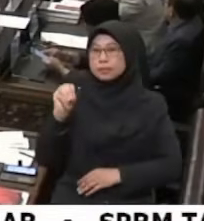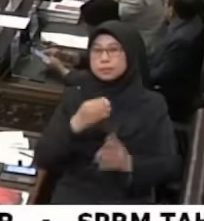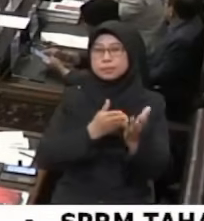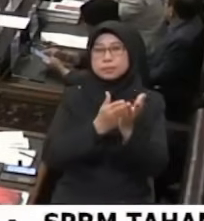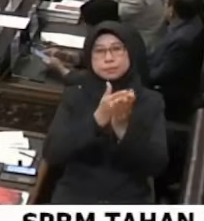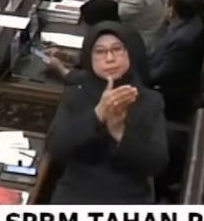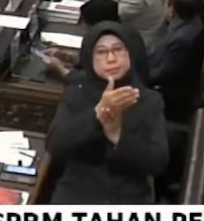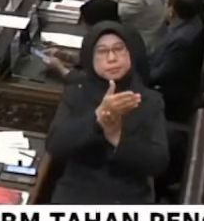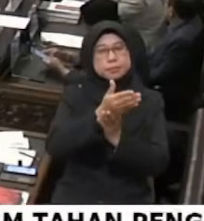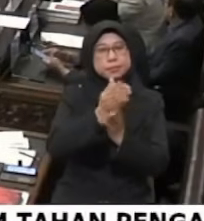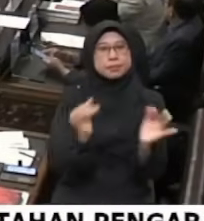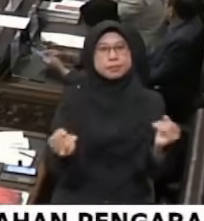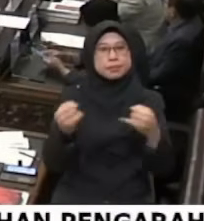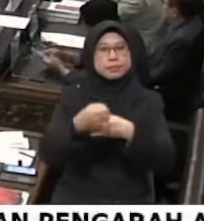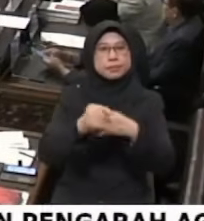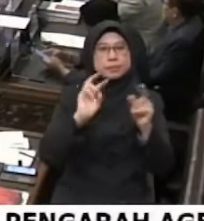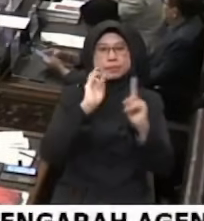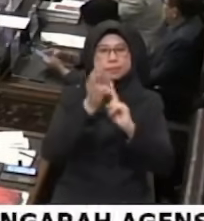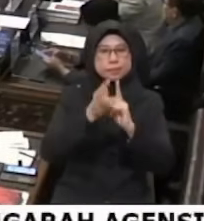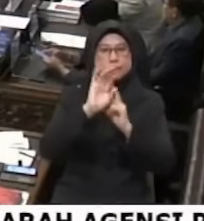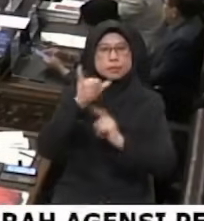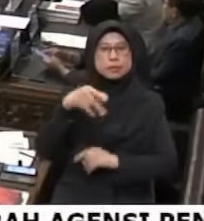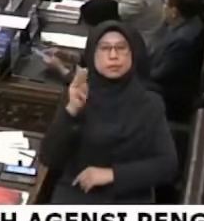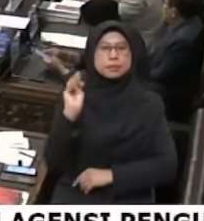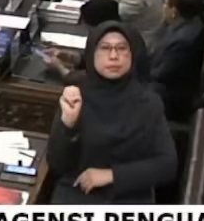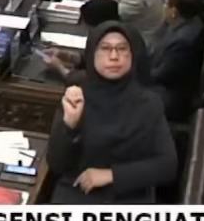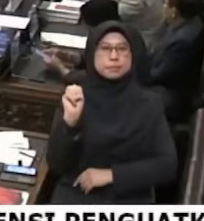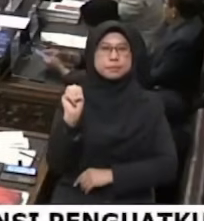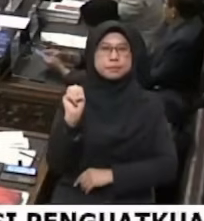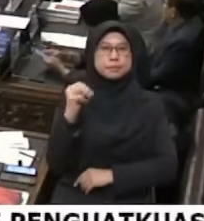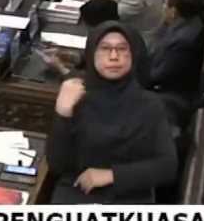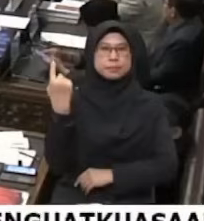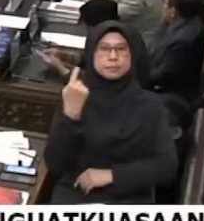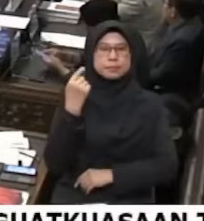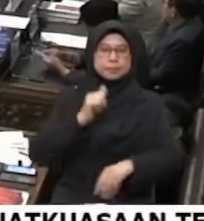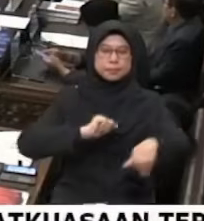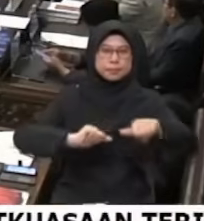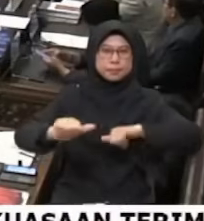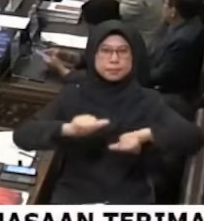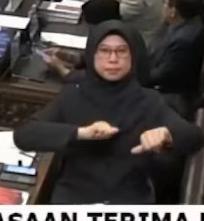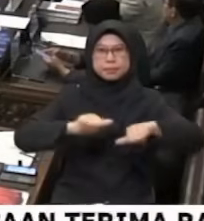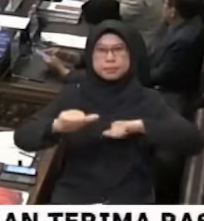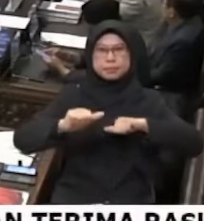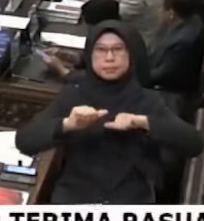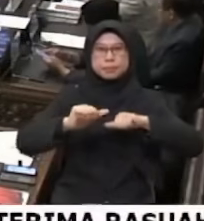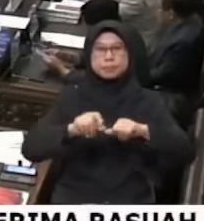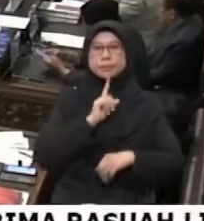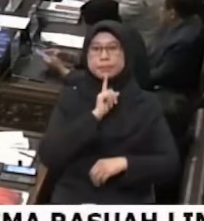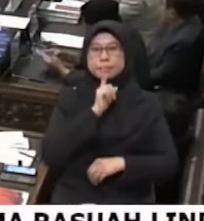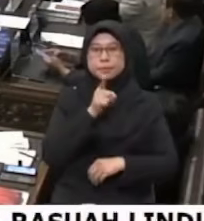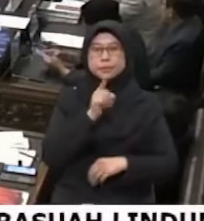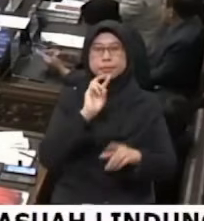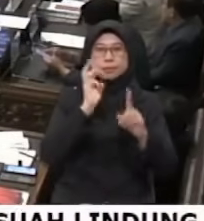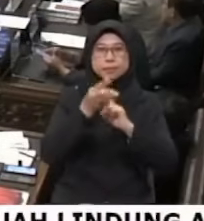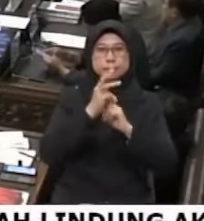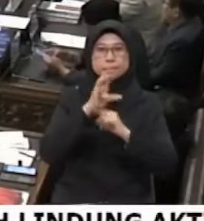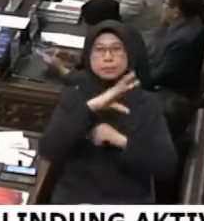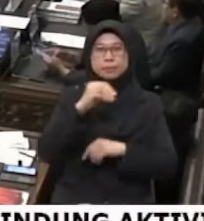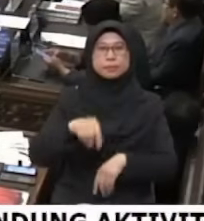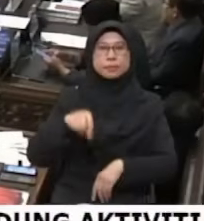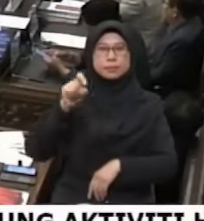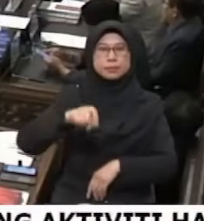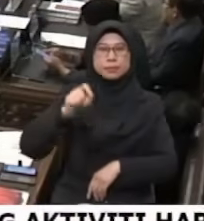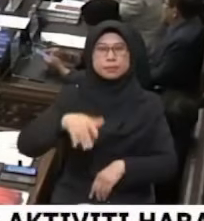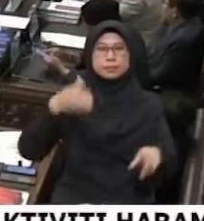melalui jabatan kebajikan masyarakat ataupun JKM sentiasa proaktif dalam memastikan kebajikan dan keperluan